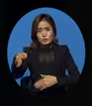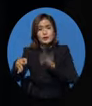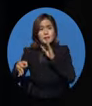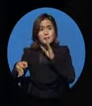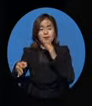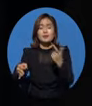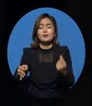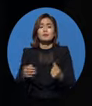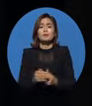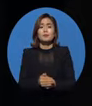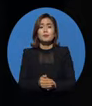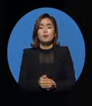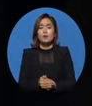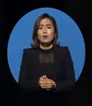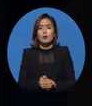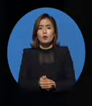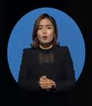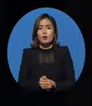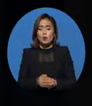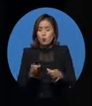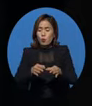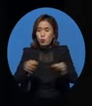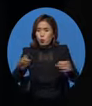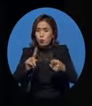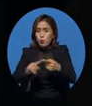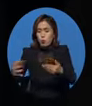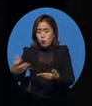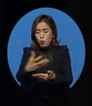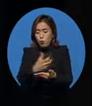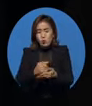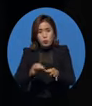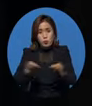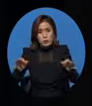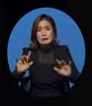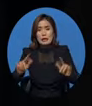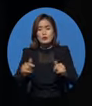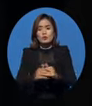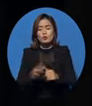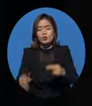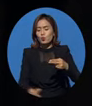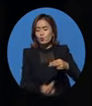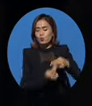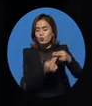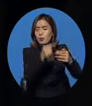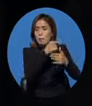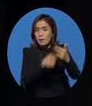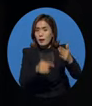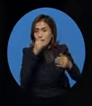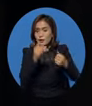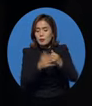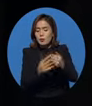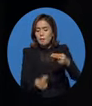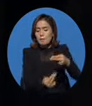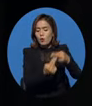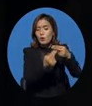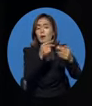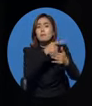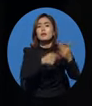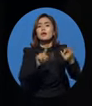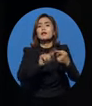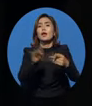생각합니다 법적 문제가 있는데 이것은 소 글이 아니라 그 때부터 누적된 손실이 기 때문에 누적된 손실에 대한 보상